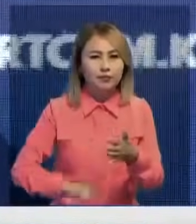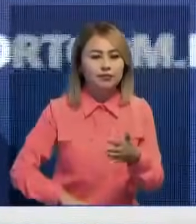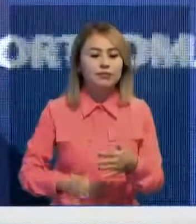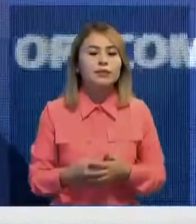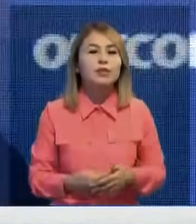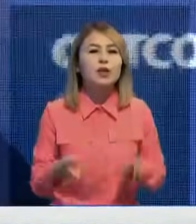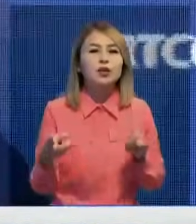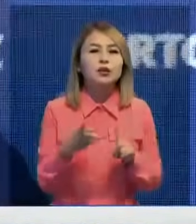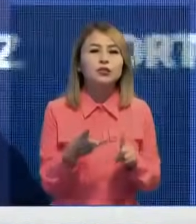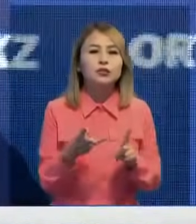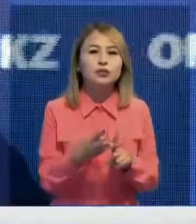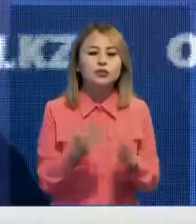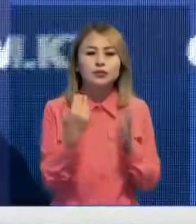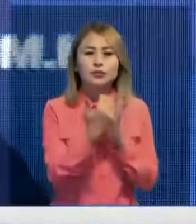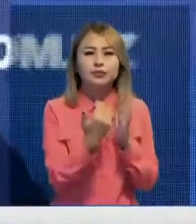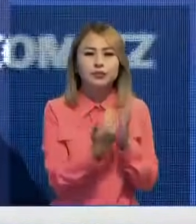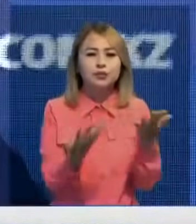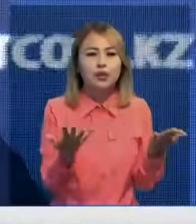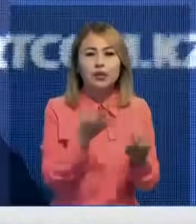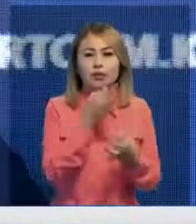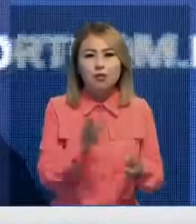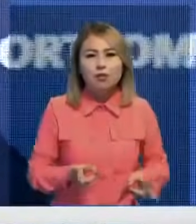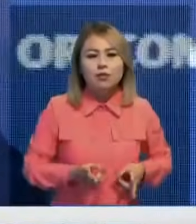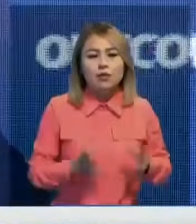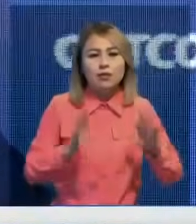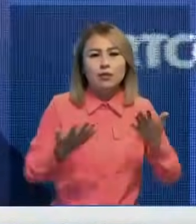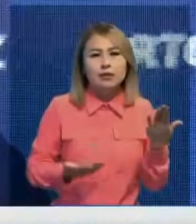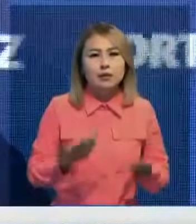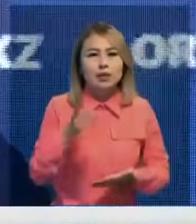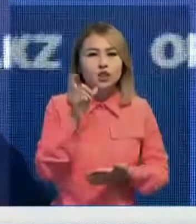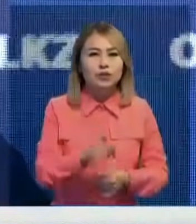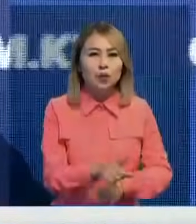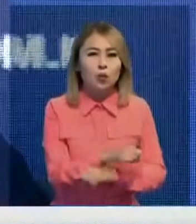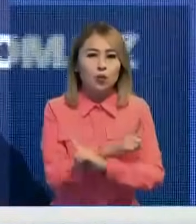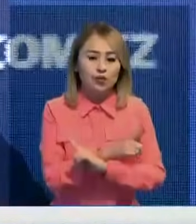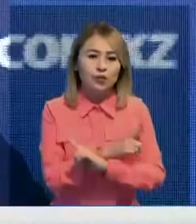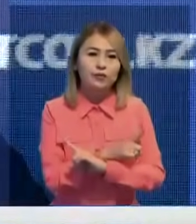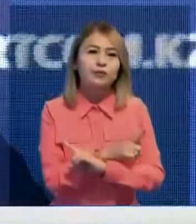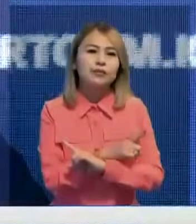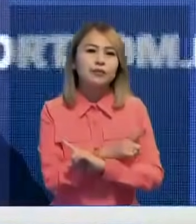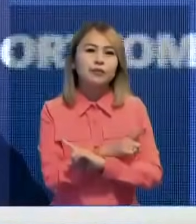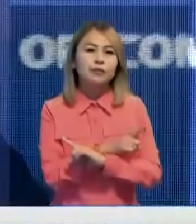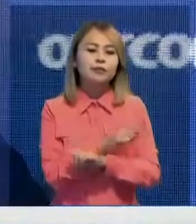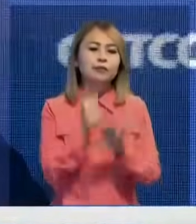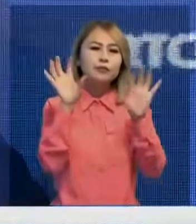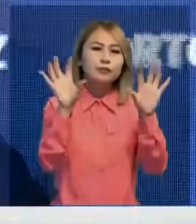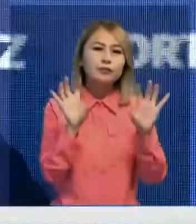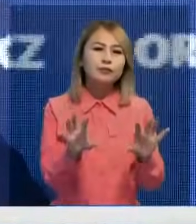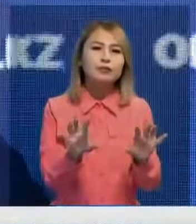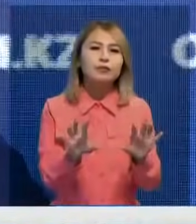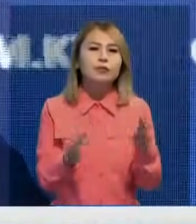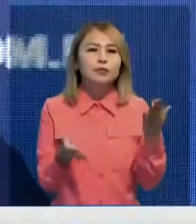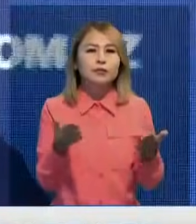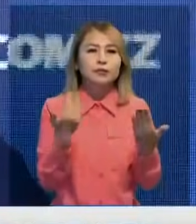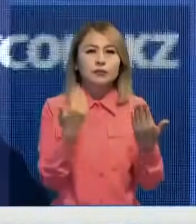төленеді. Үшінші, қандай да бір қылмыстар бойынша адам қайтыс болған жағдайда олардың жаңағы заңды өкілі болып